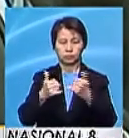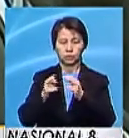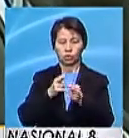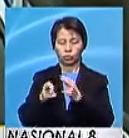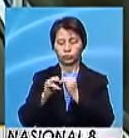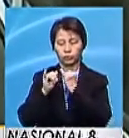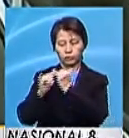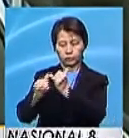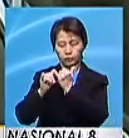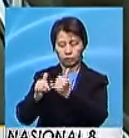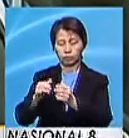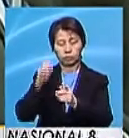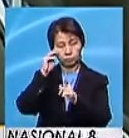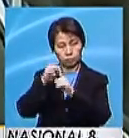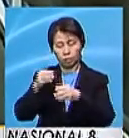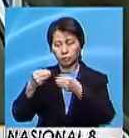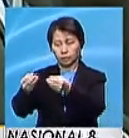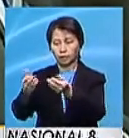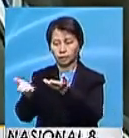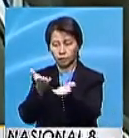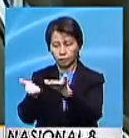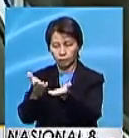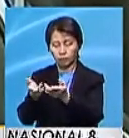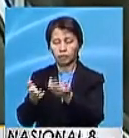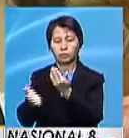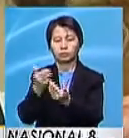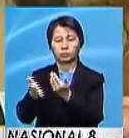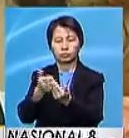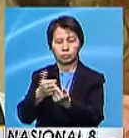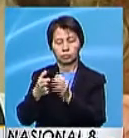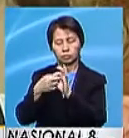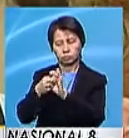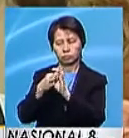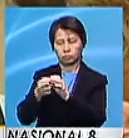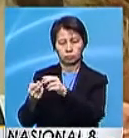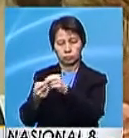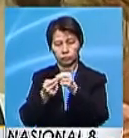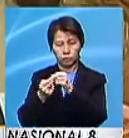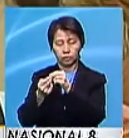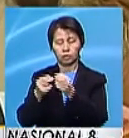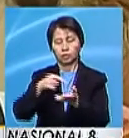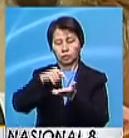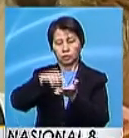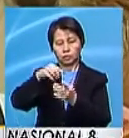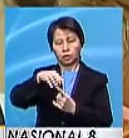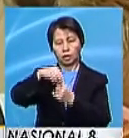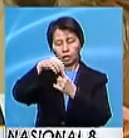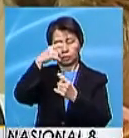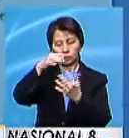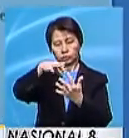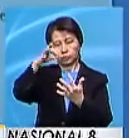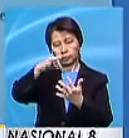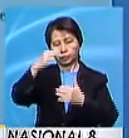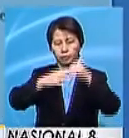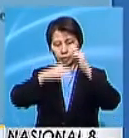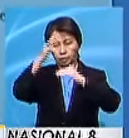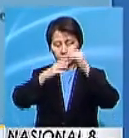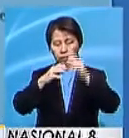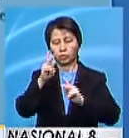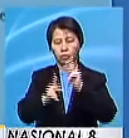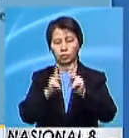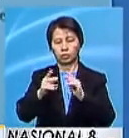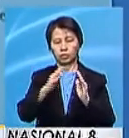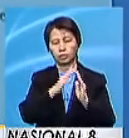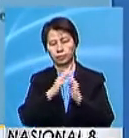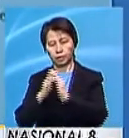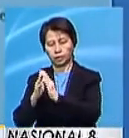itu bermatlamat menawarkan perkhidmatan pengurusan kemudahan bersepadu. Ini khususnya bagi pemilik bangunan dan penduduk di